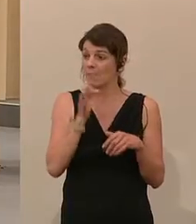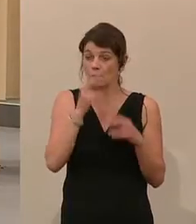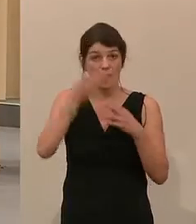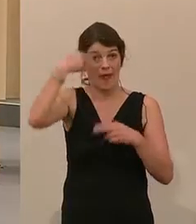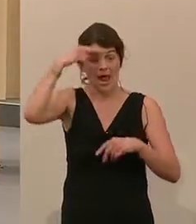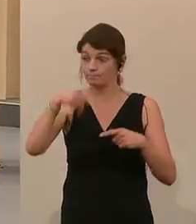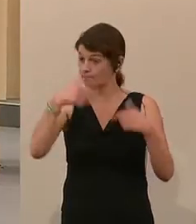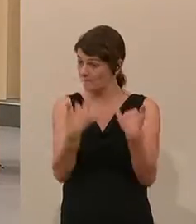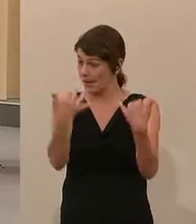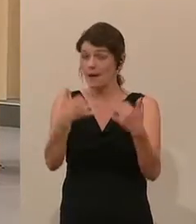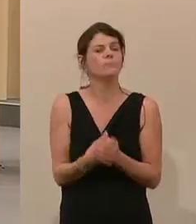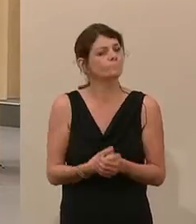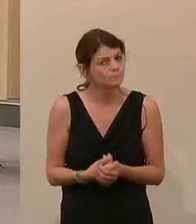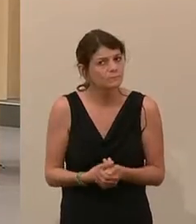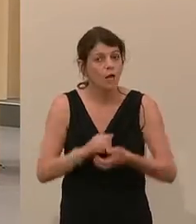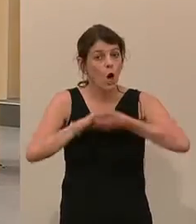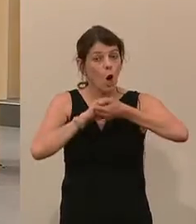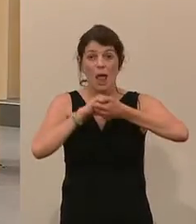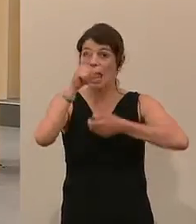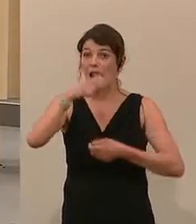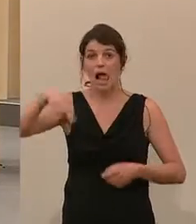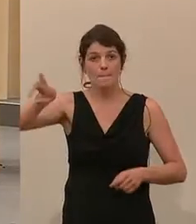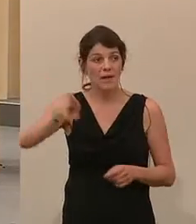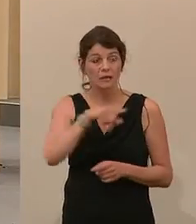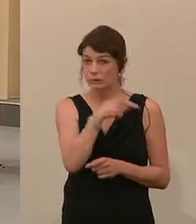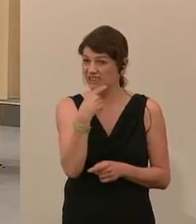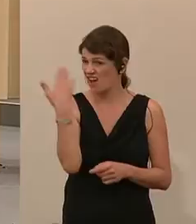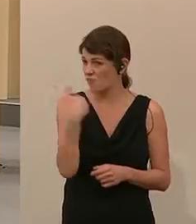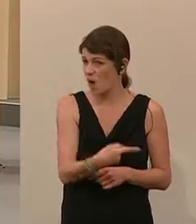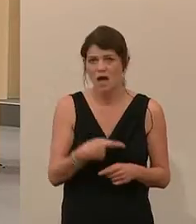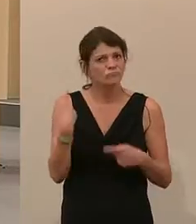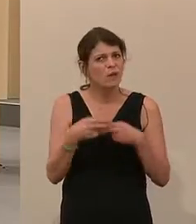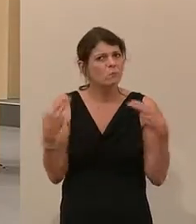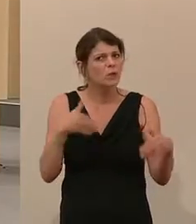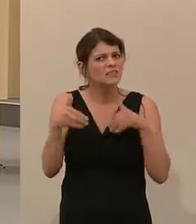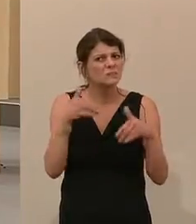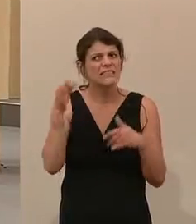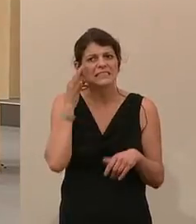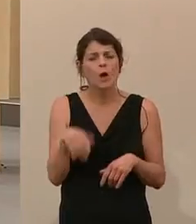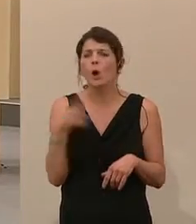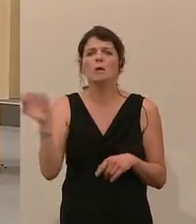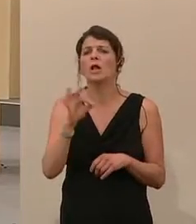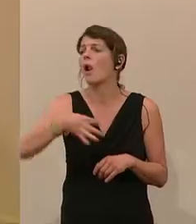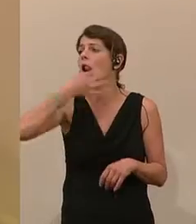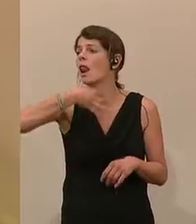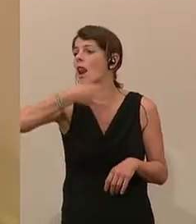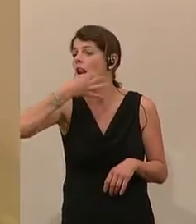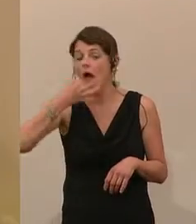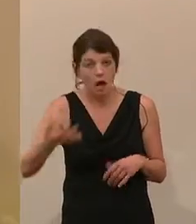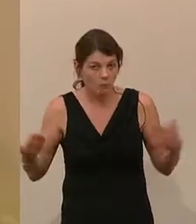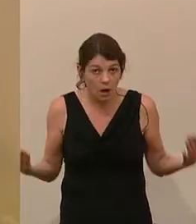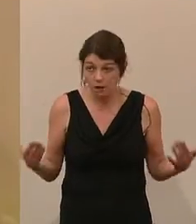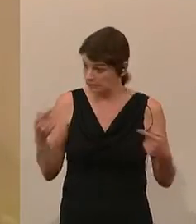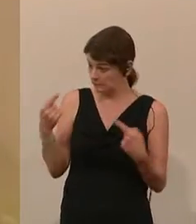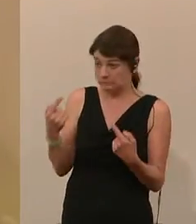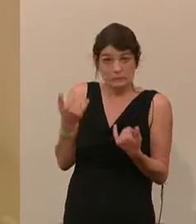Am Wort Martina Diesner-Weiß, ÖVP. Kollege Leimer, wenn Sie gesagt haben, unsere Bundesministerin macht nur Ankündigungen, so hat sie selbst